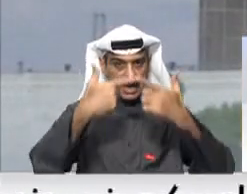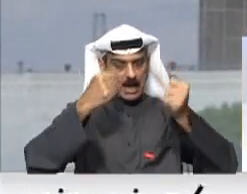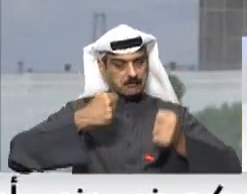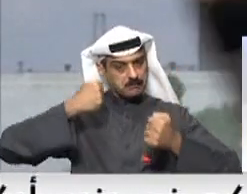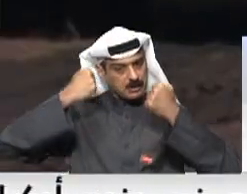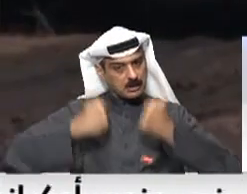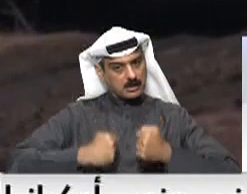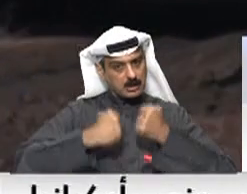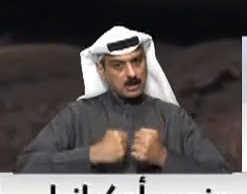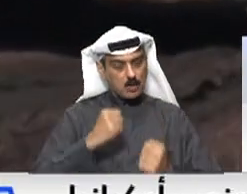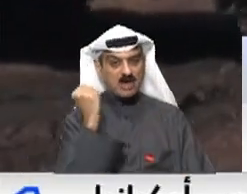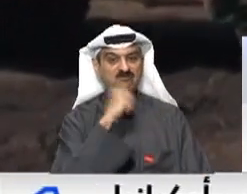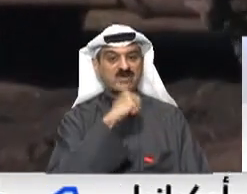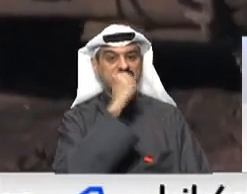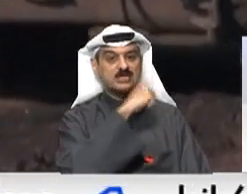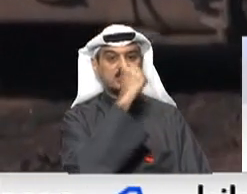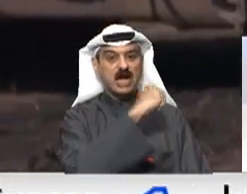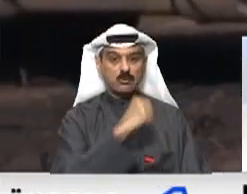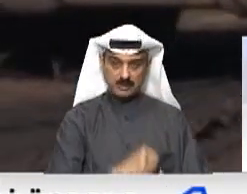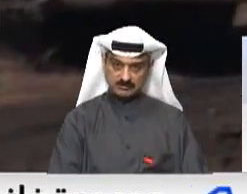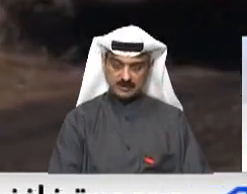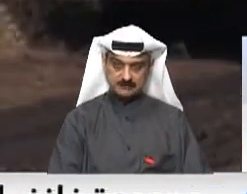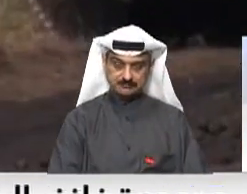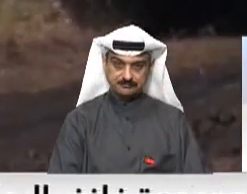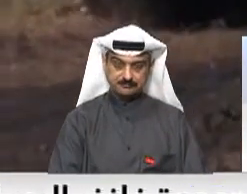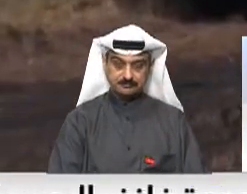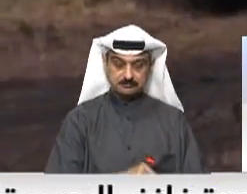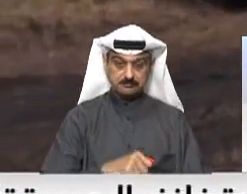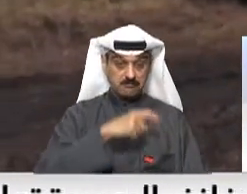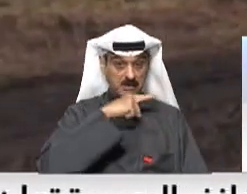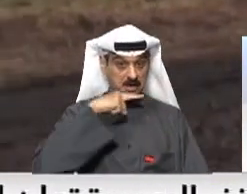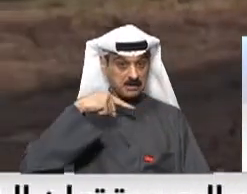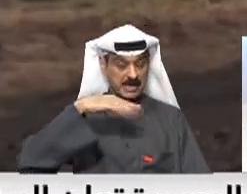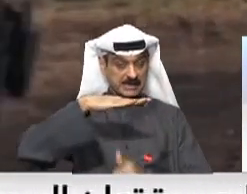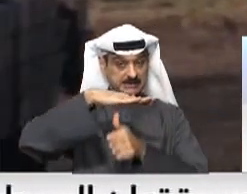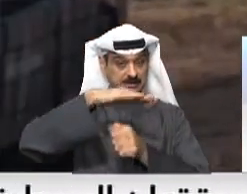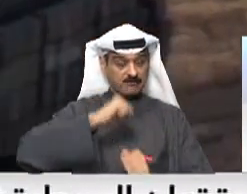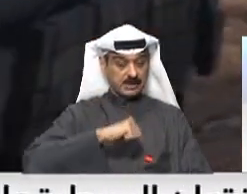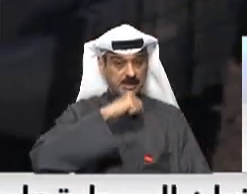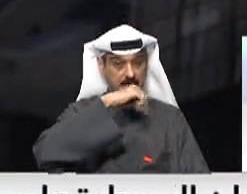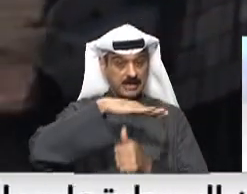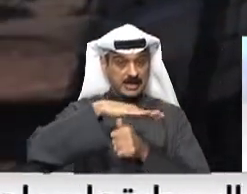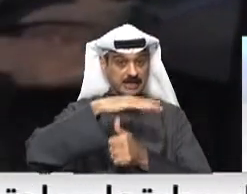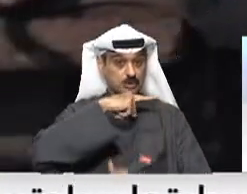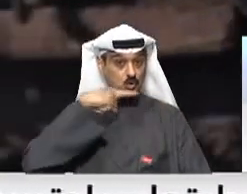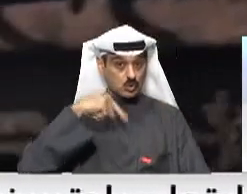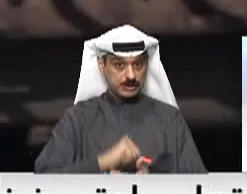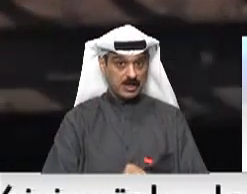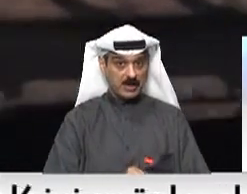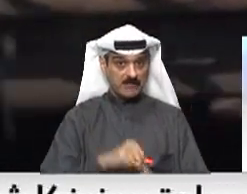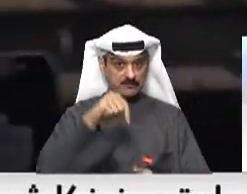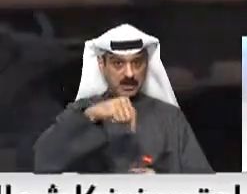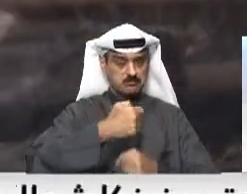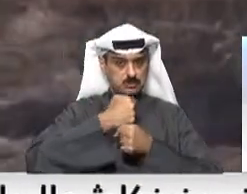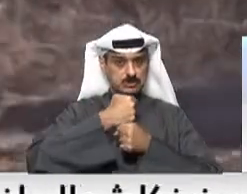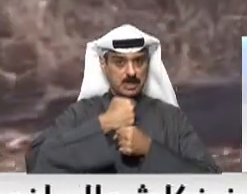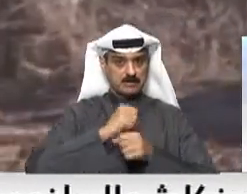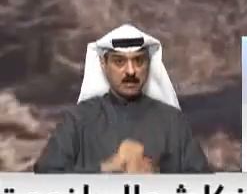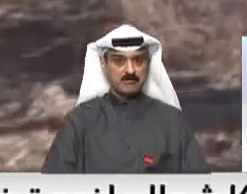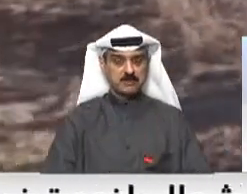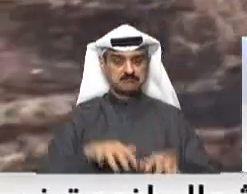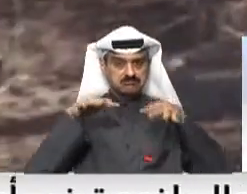في تايوان. وعلى الرغم من استعدادات بوتين لمواجهة الغرب، إلا أن المفاجأة كانت على أرض